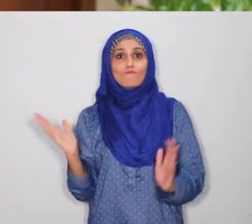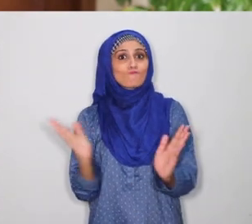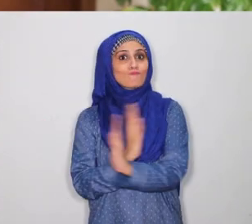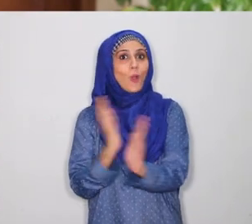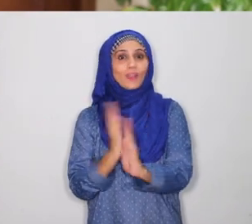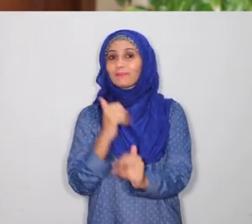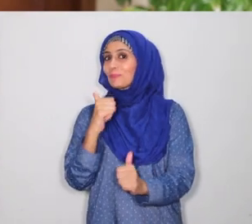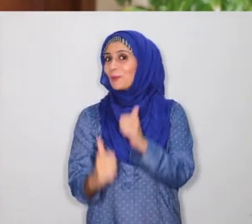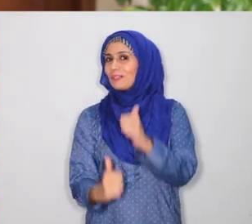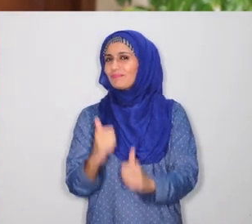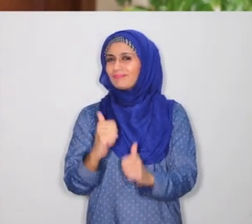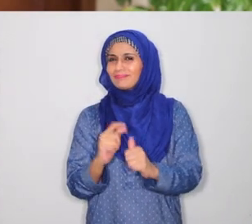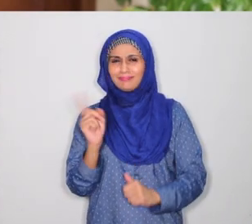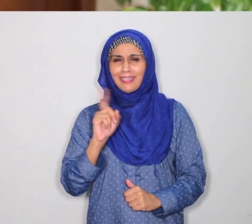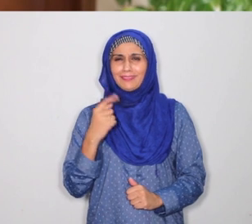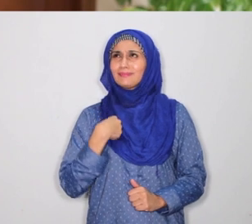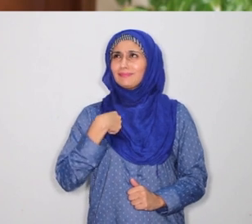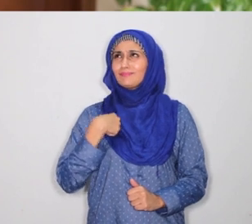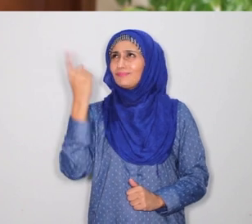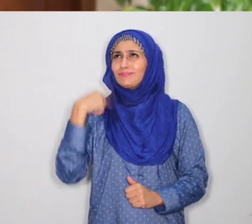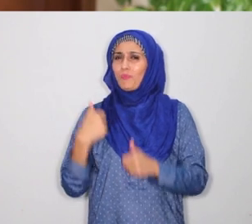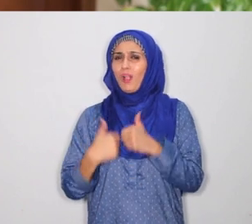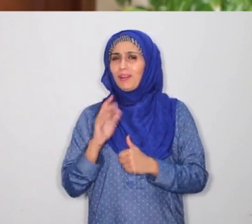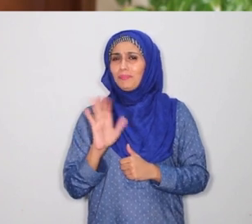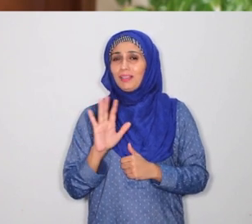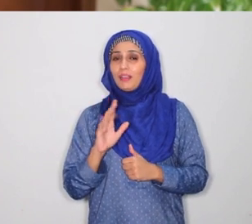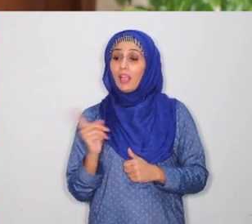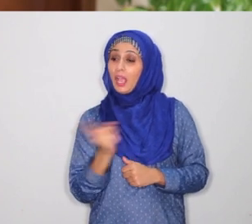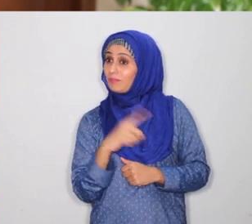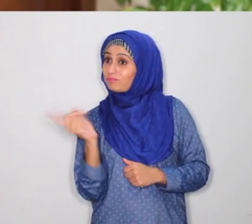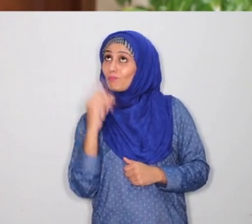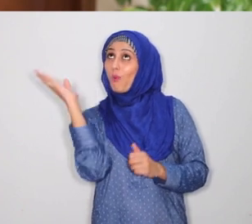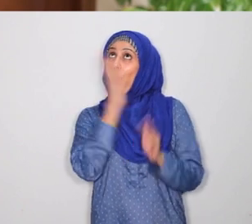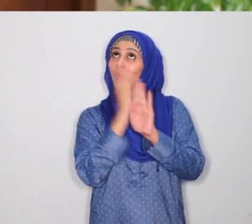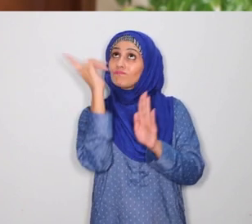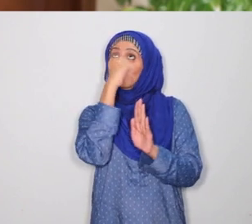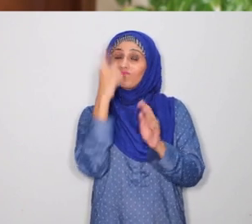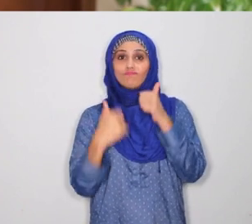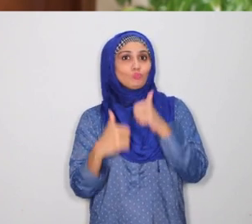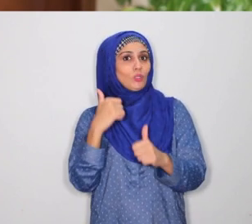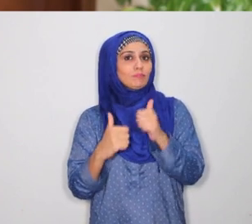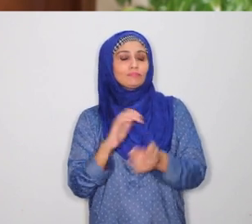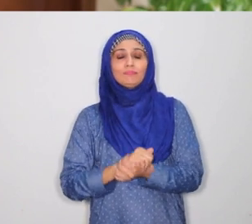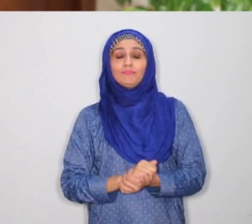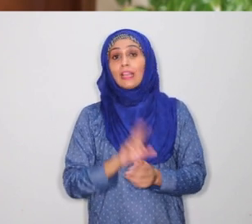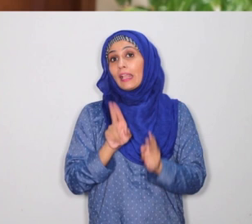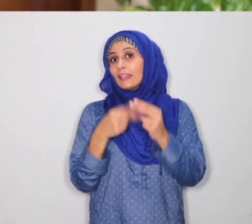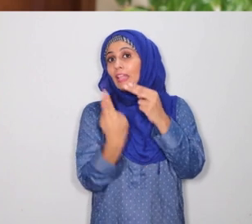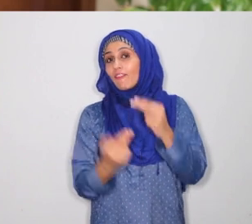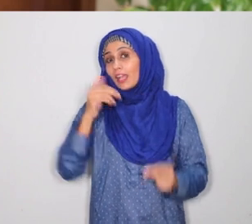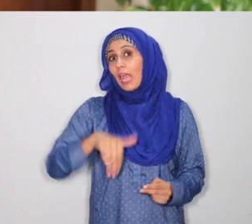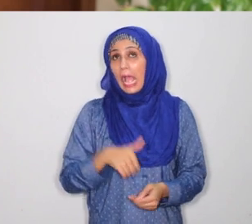का मुकाबला नहीं, हमसे नहीं हो रहा, आपस में कर रहे हैं कुछ। हुआ कुछ यूं कि